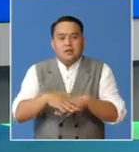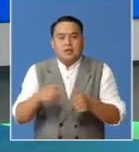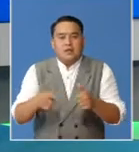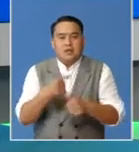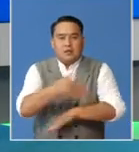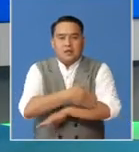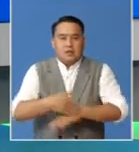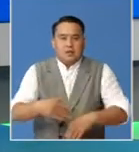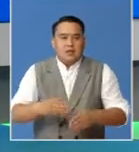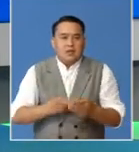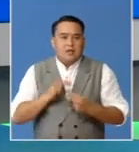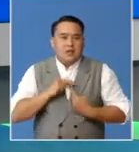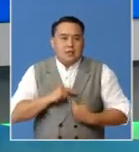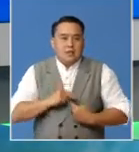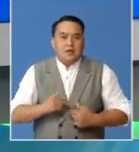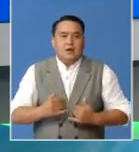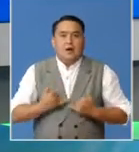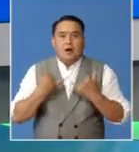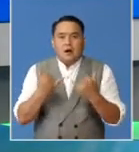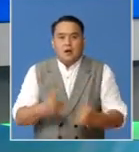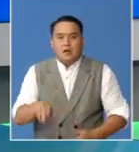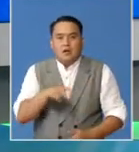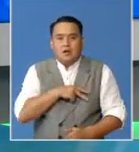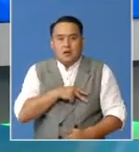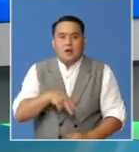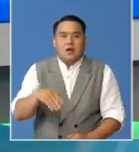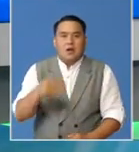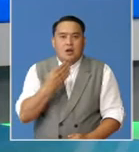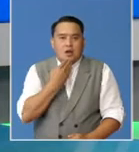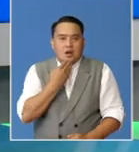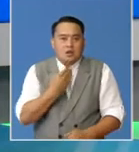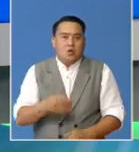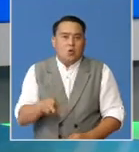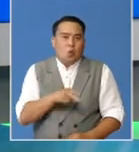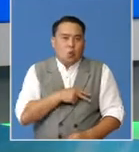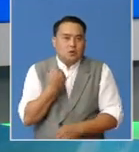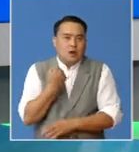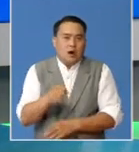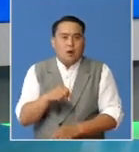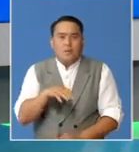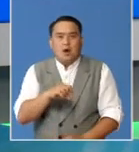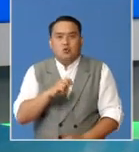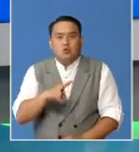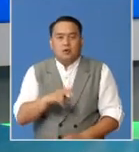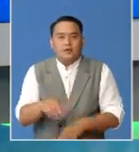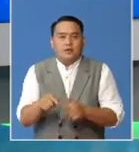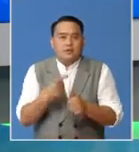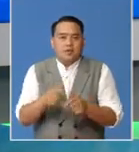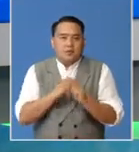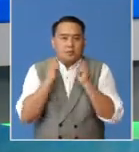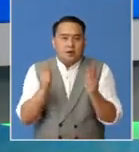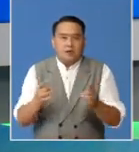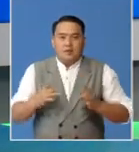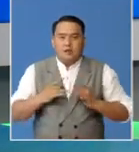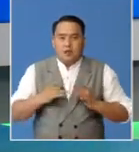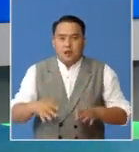көшеге еңбек ардагері. Кеңес кезеңінің жоғары наградаларының бірі Ленин орденін иеленген Азат Машуровтың есімі берілді. Салтанатты